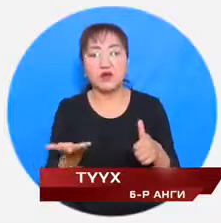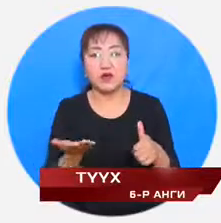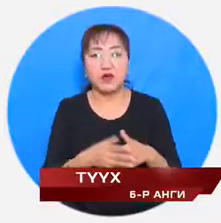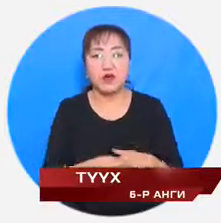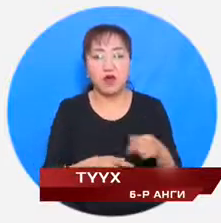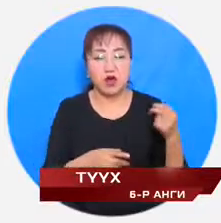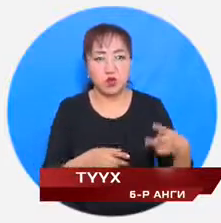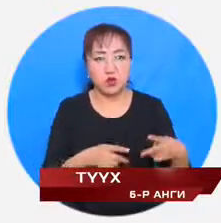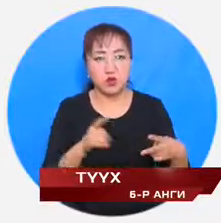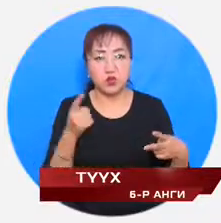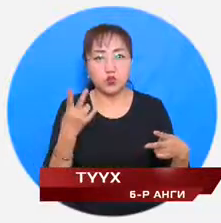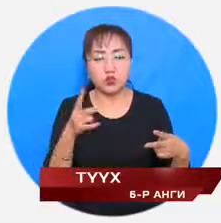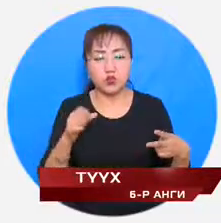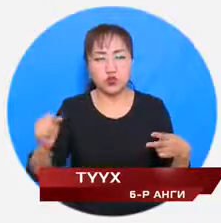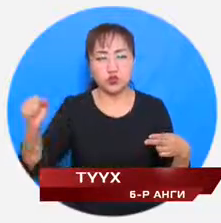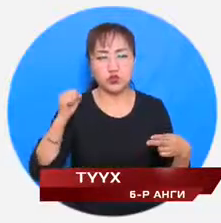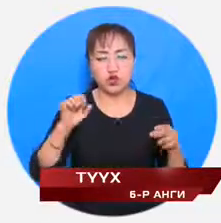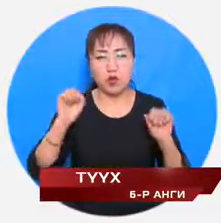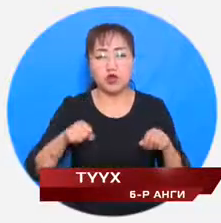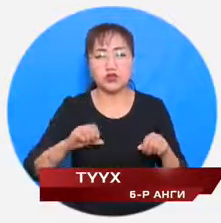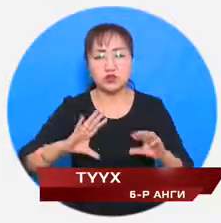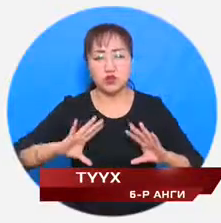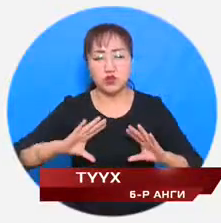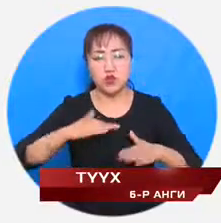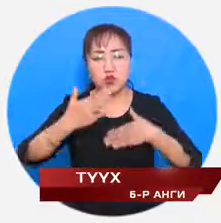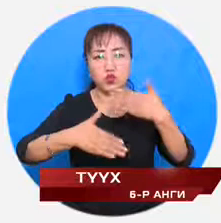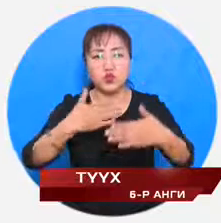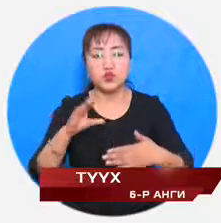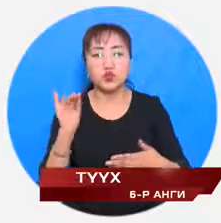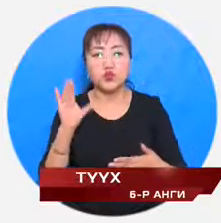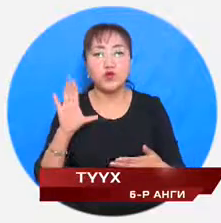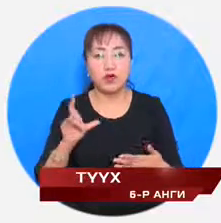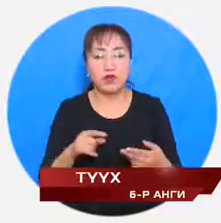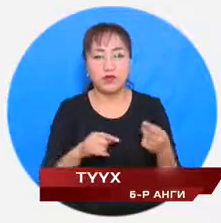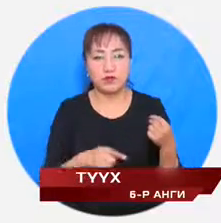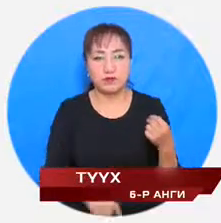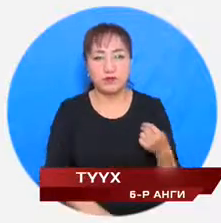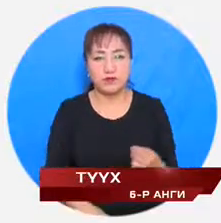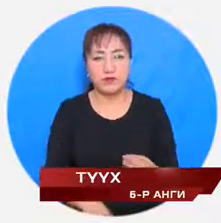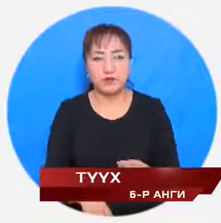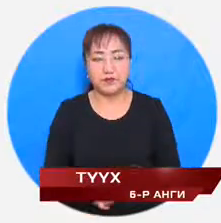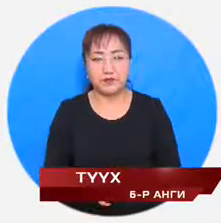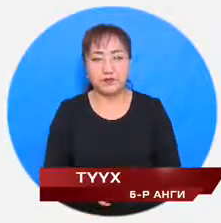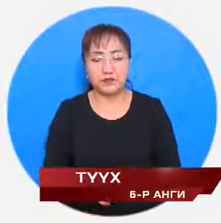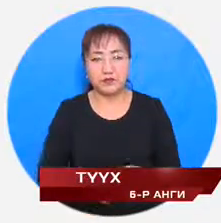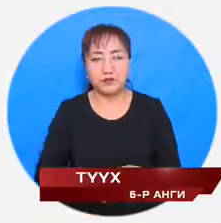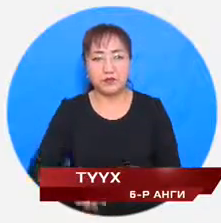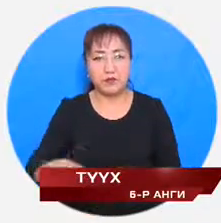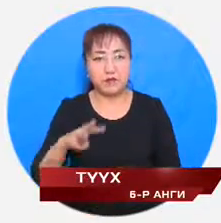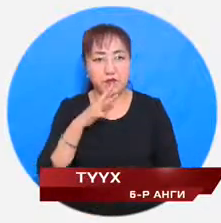нь хүннүү гүрний хүчрэх болсон гол үйл явдал ямар үйл явдал байна вэ? Тэгвэл энийг бүгдээрээ